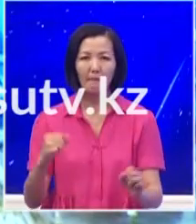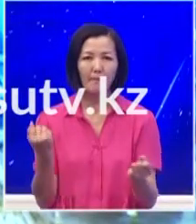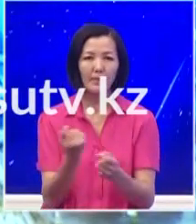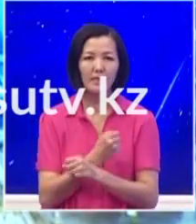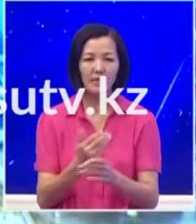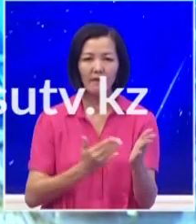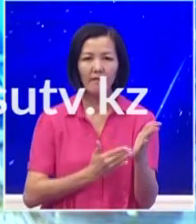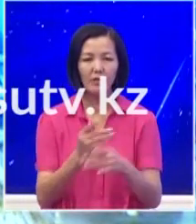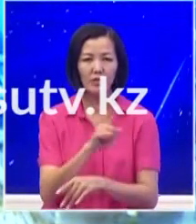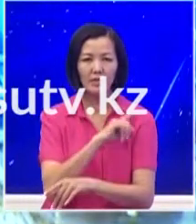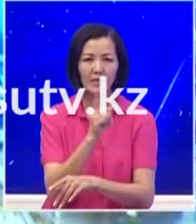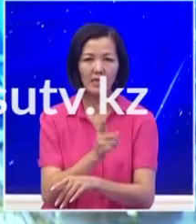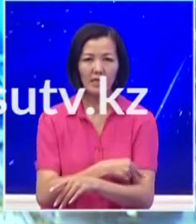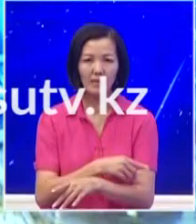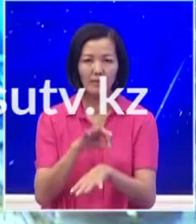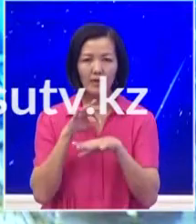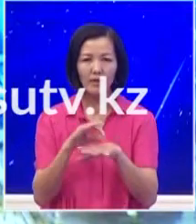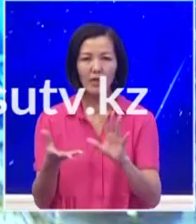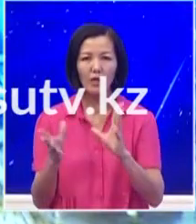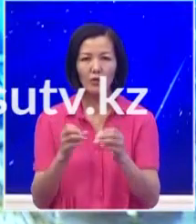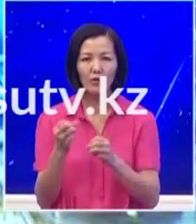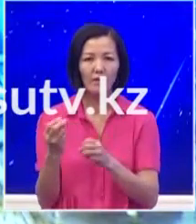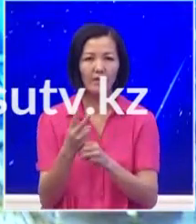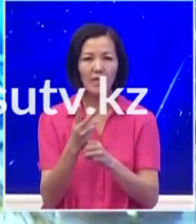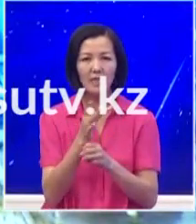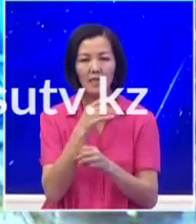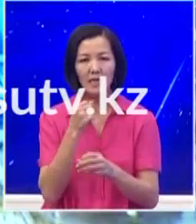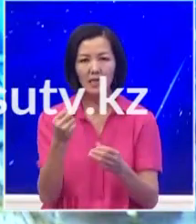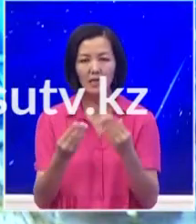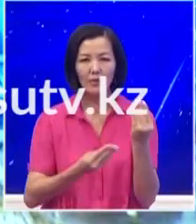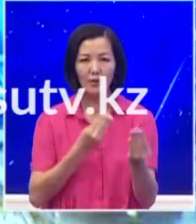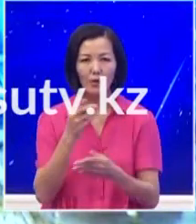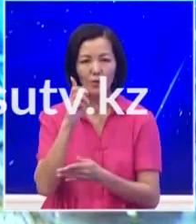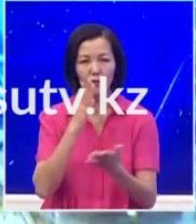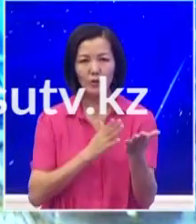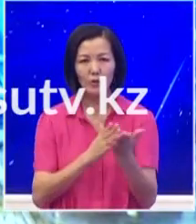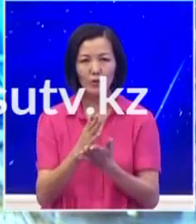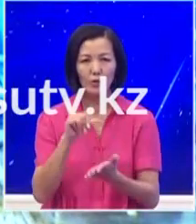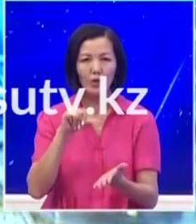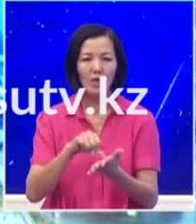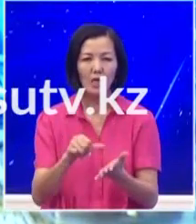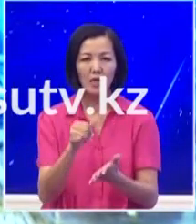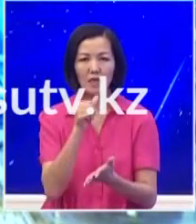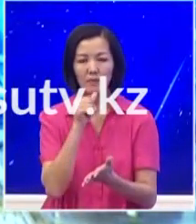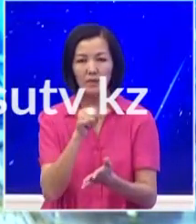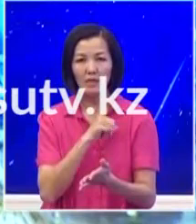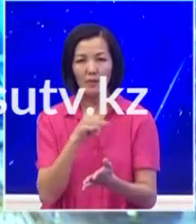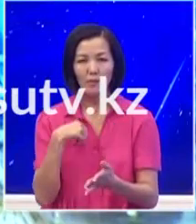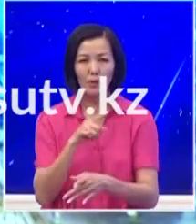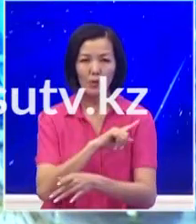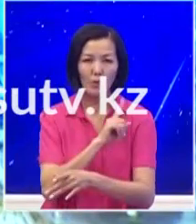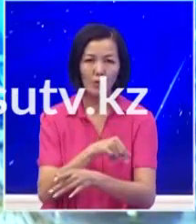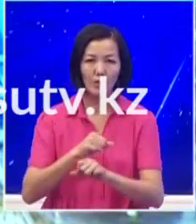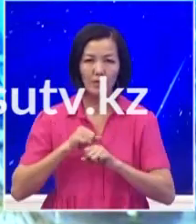Быстрее, выше, сильнее. Проведены итоги 12-летней спартакиады госслужащих. Ее участники испытывали себя на прочность в